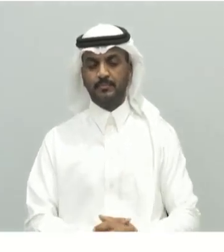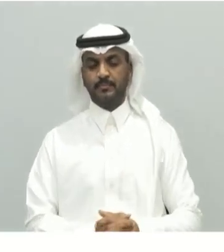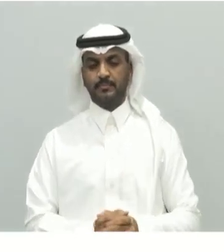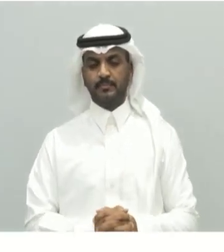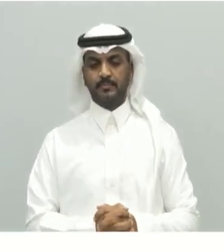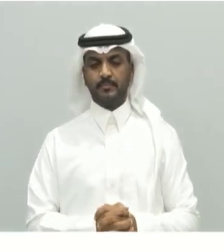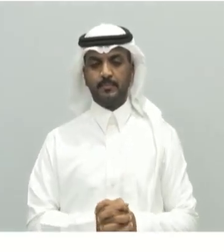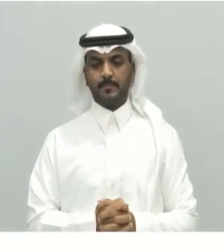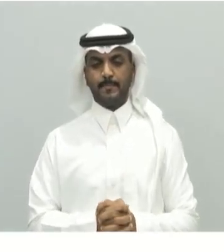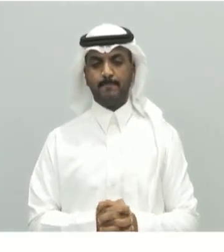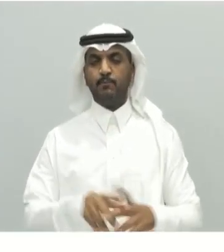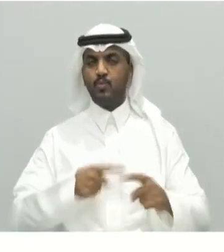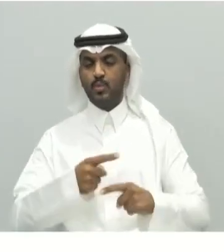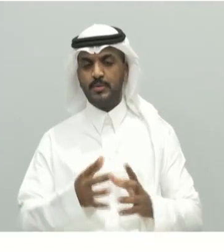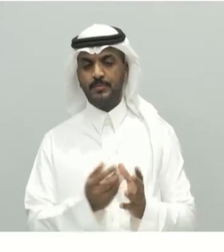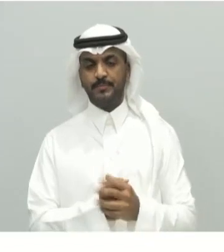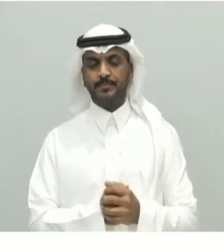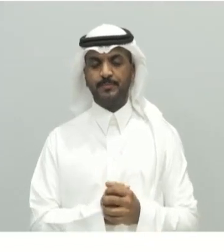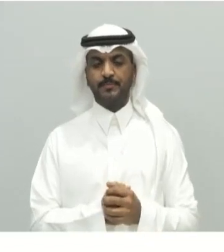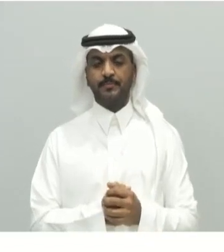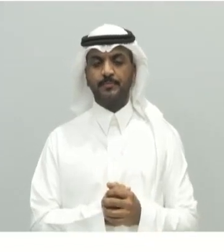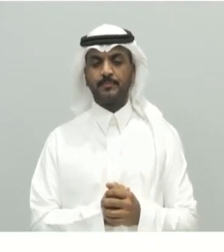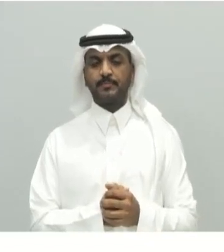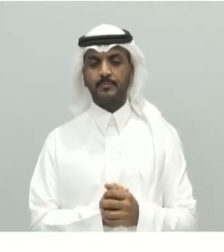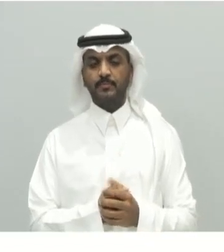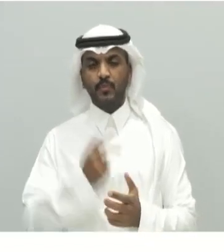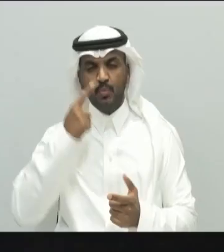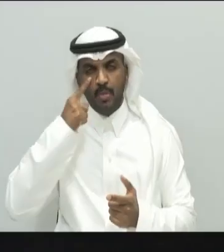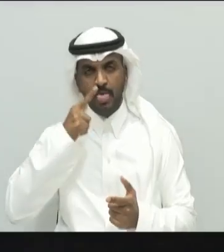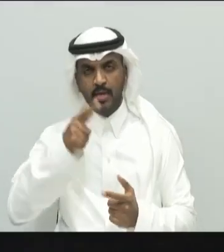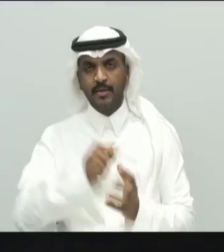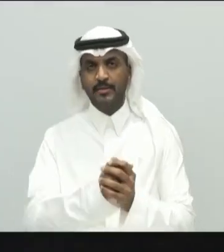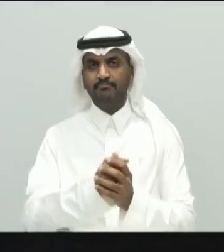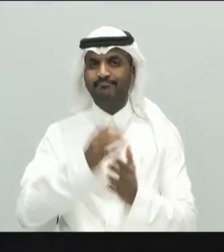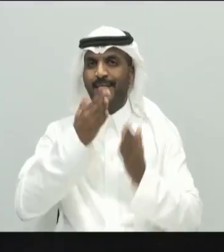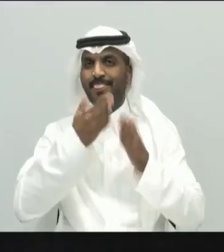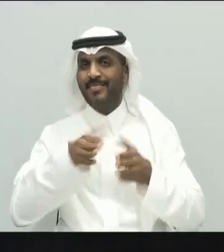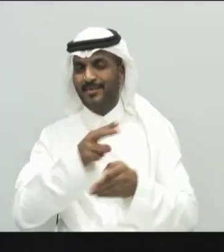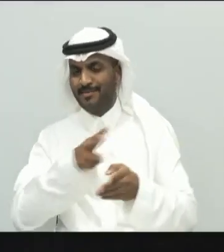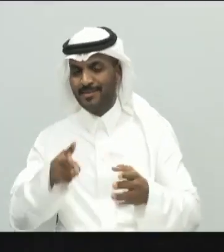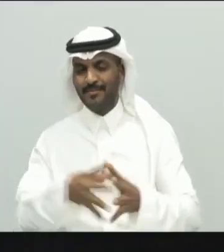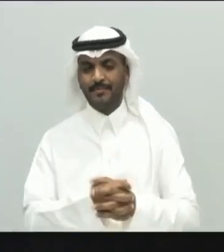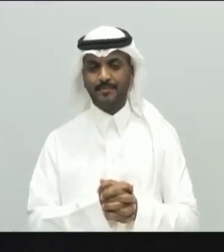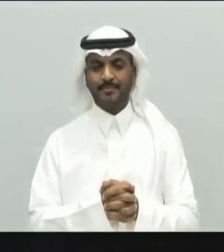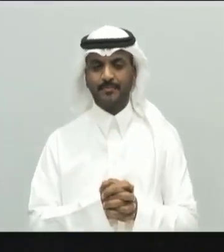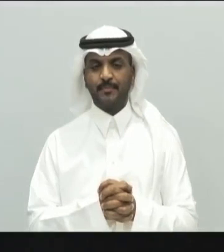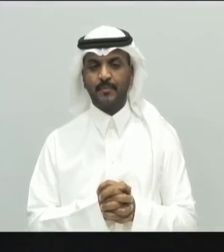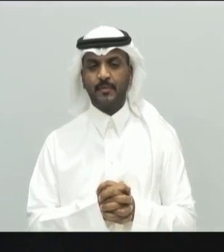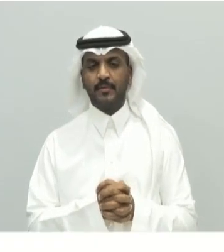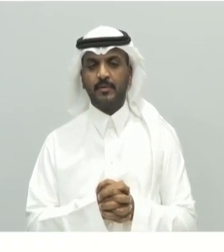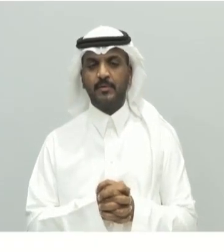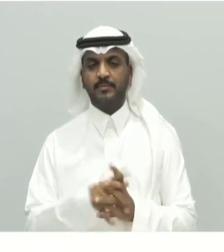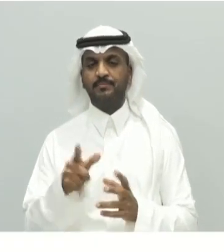صحيحه نواصل درسنا الدرس الثاني مظاهر التضاريس مظاهر التضاريس